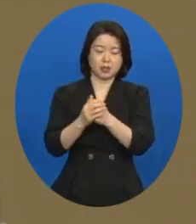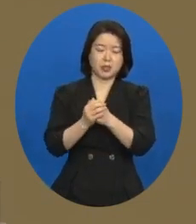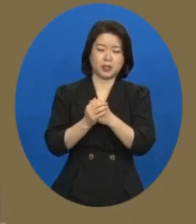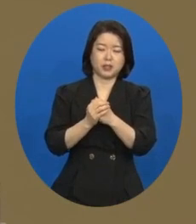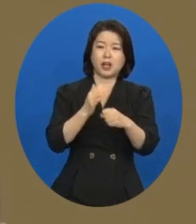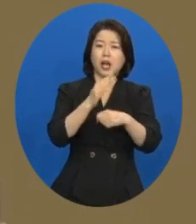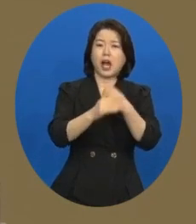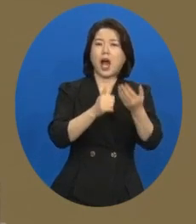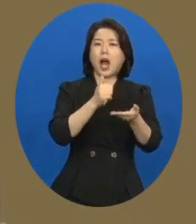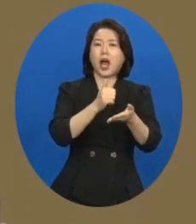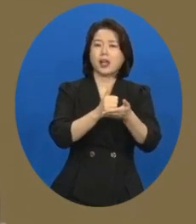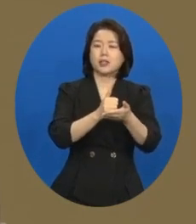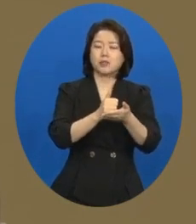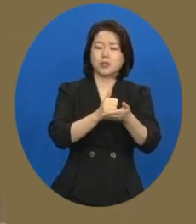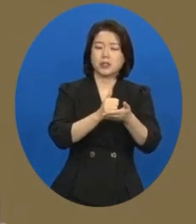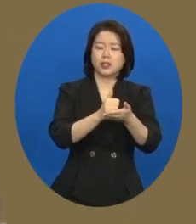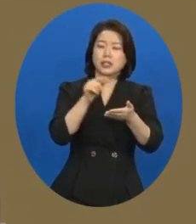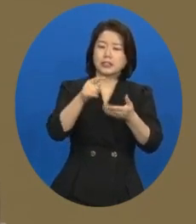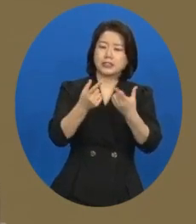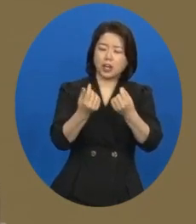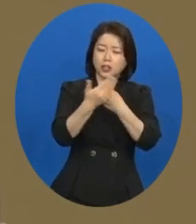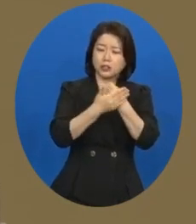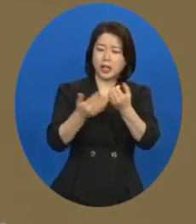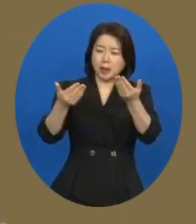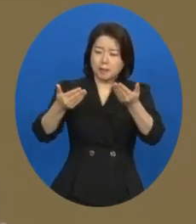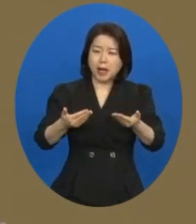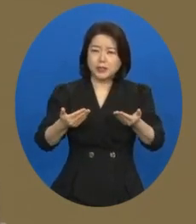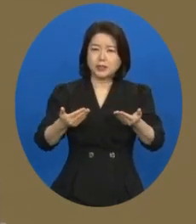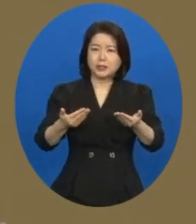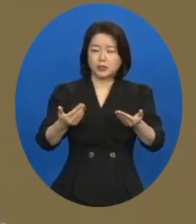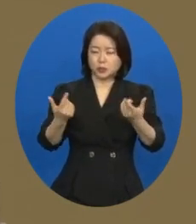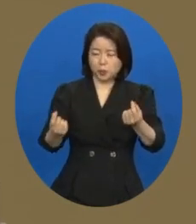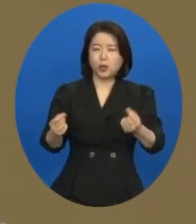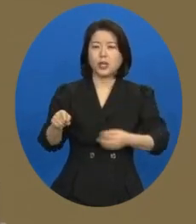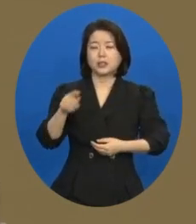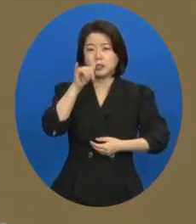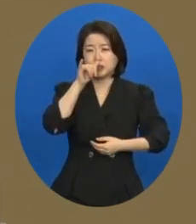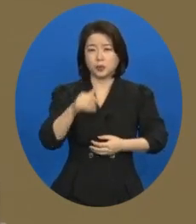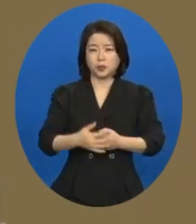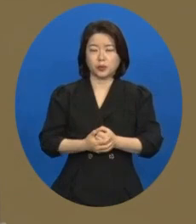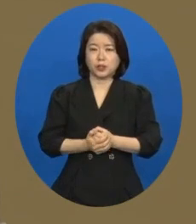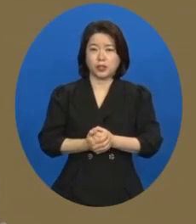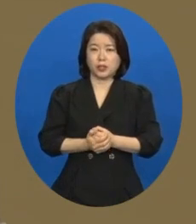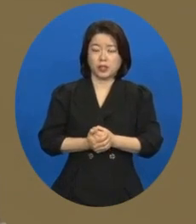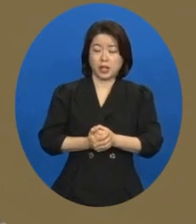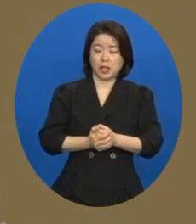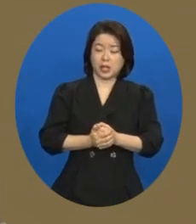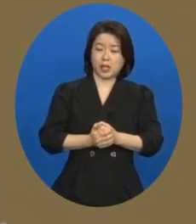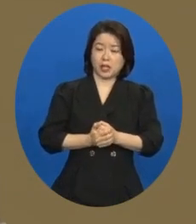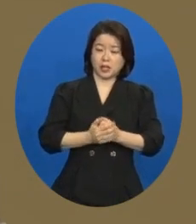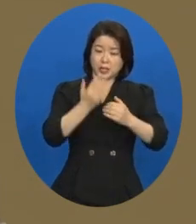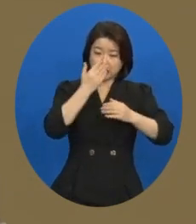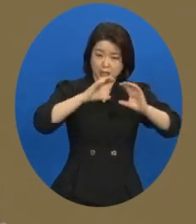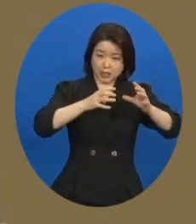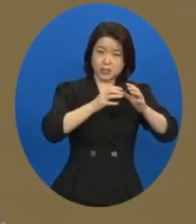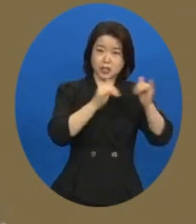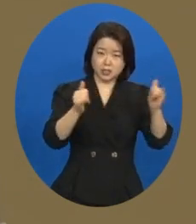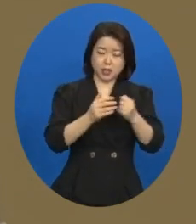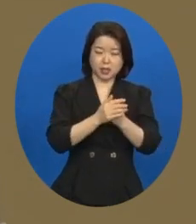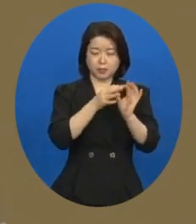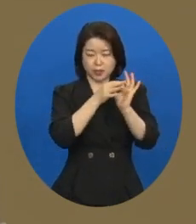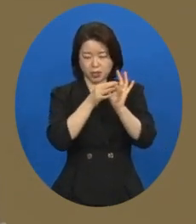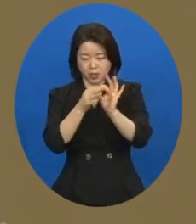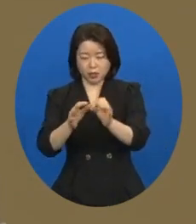하나님의 그런 은혜를 받은 백성이기 때문입니다. 하나님께서 이스라엘 백성들을